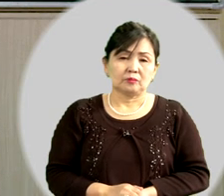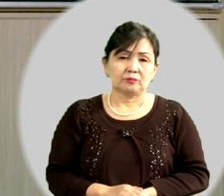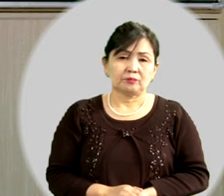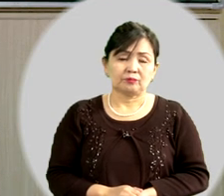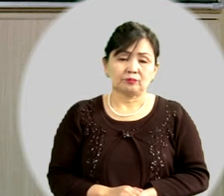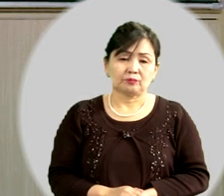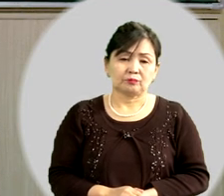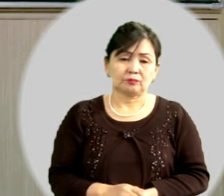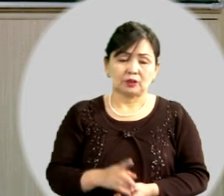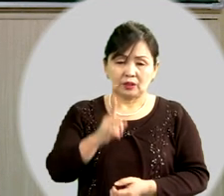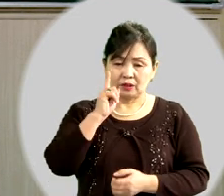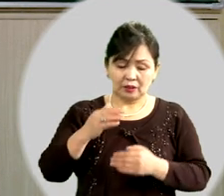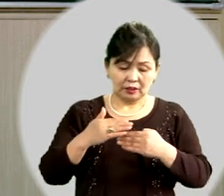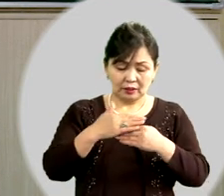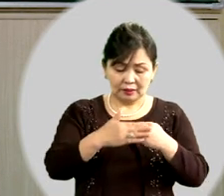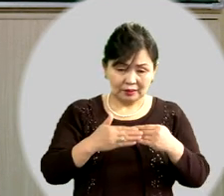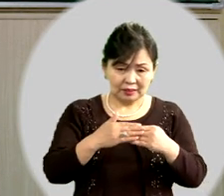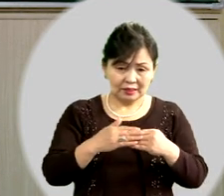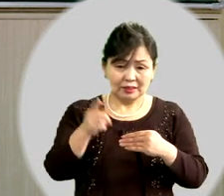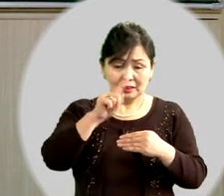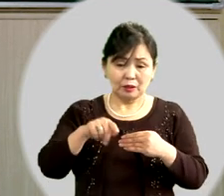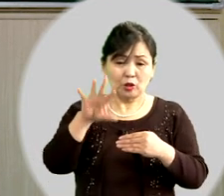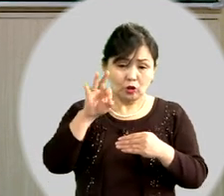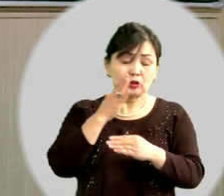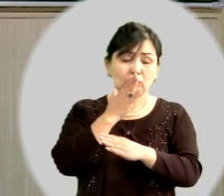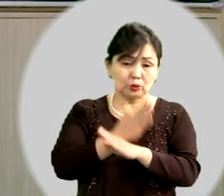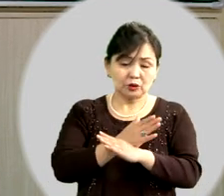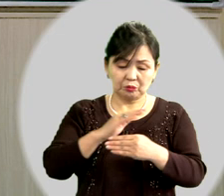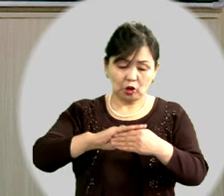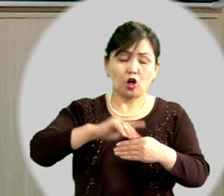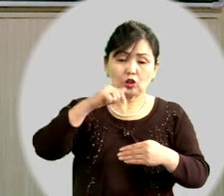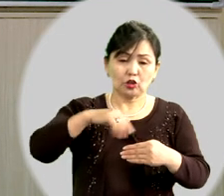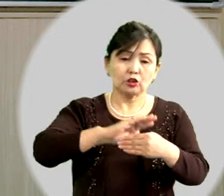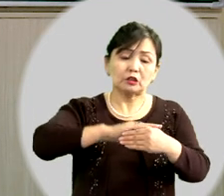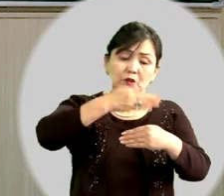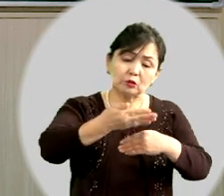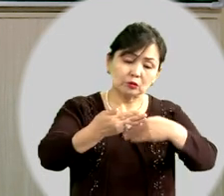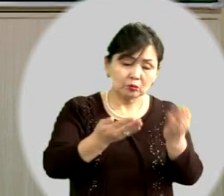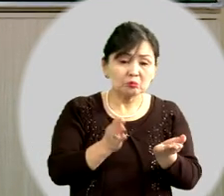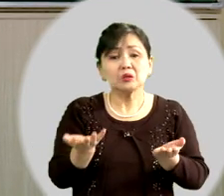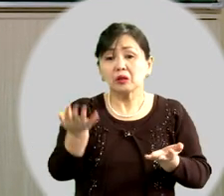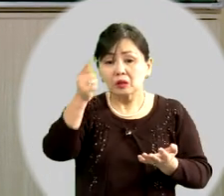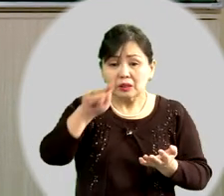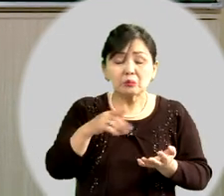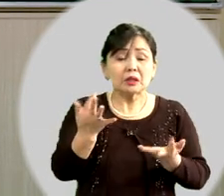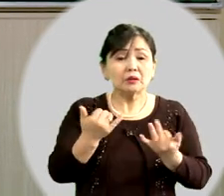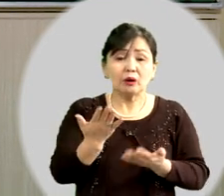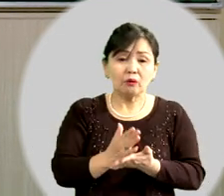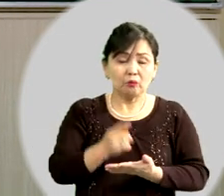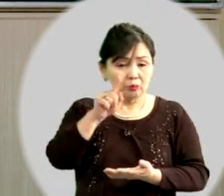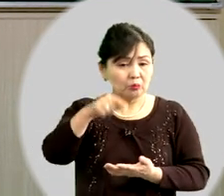За, бид нэг талсын талбайг олсон учраас одоо дэлгэсийн талбайг яаж олох вэ? За, дэлгэсийн талбайн хэмжээгээ